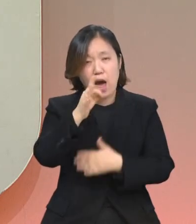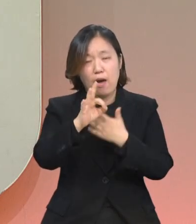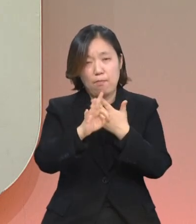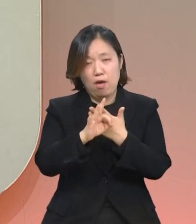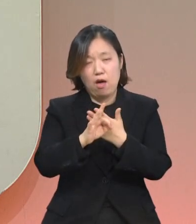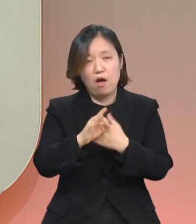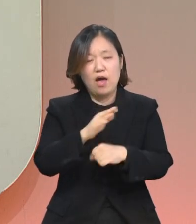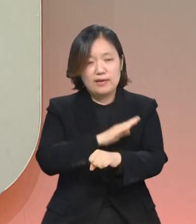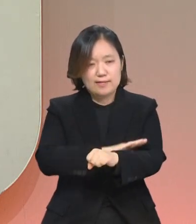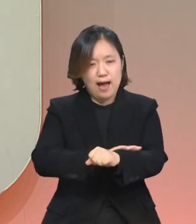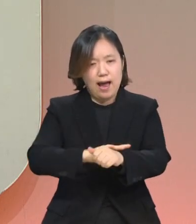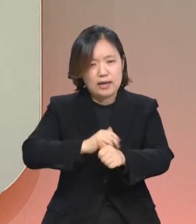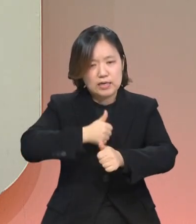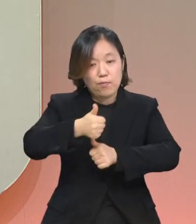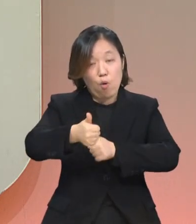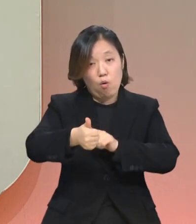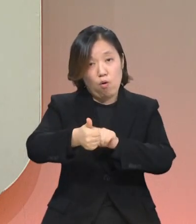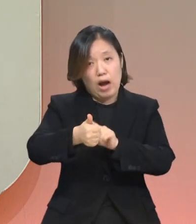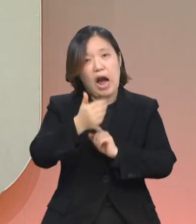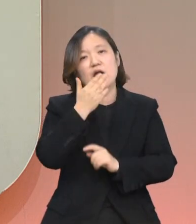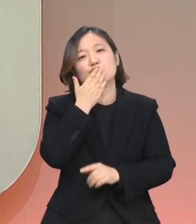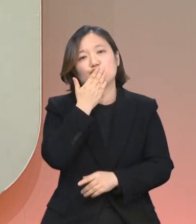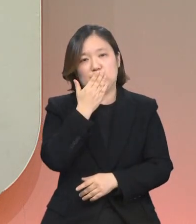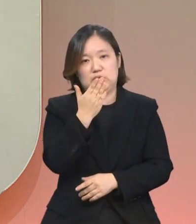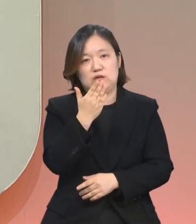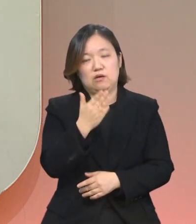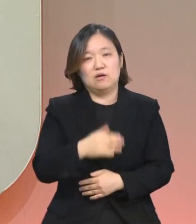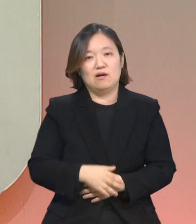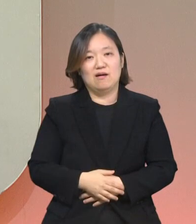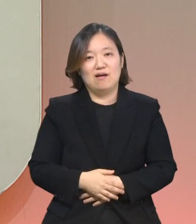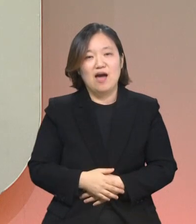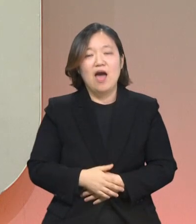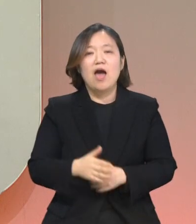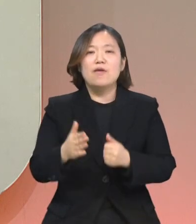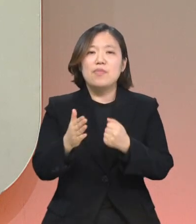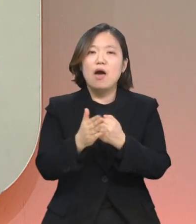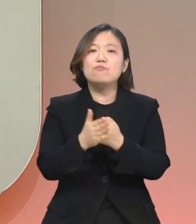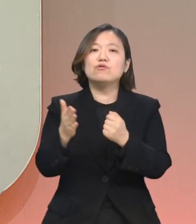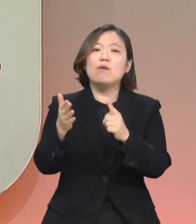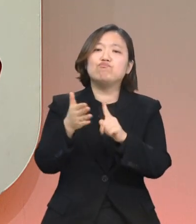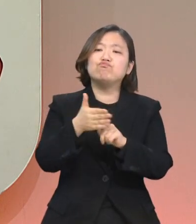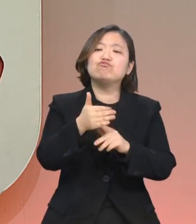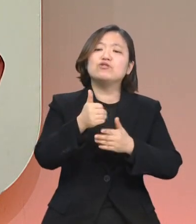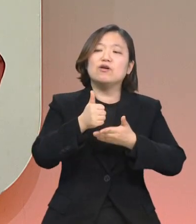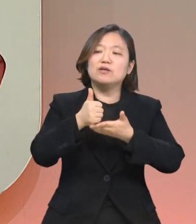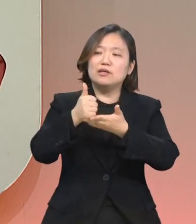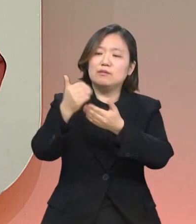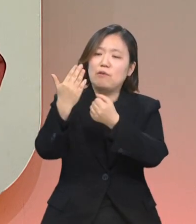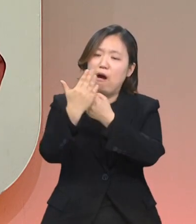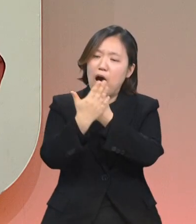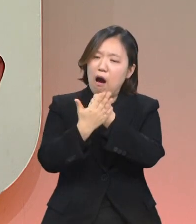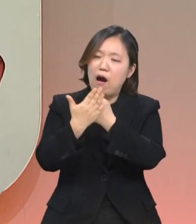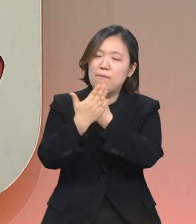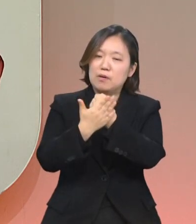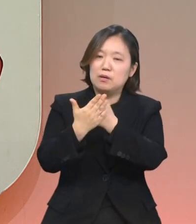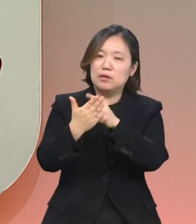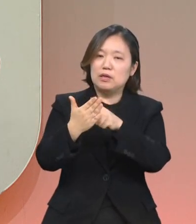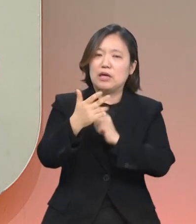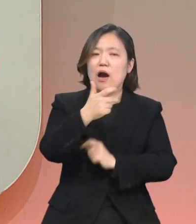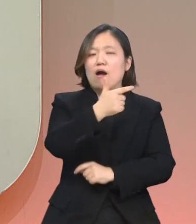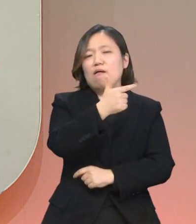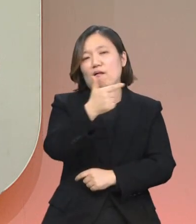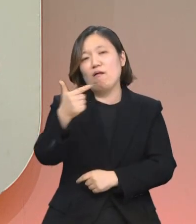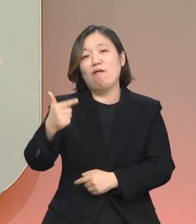꿋꿋하게 버텨 나갈 수가 있었다 정말 부처님 은혜는 헤아릴 수가 없다